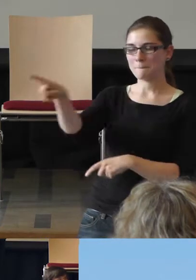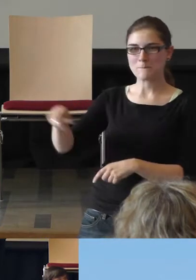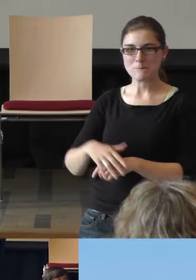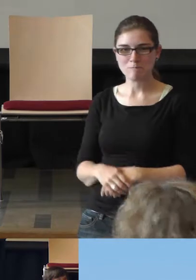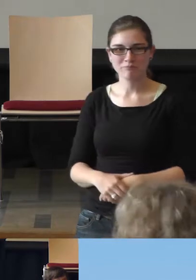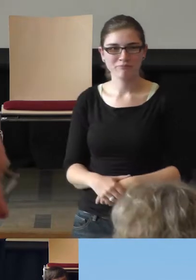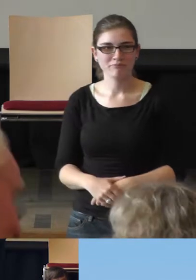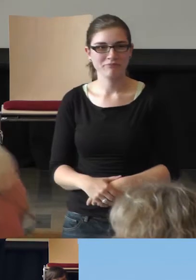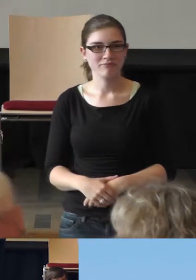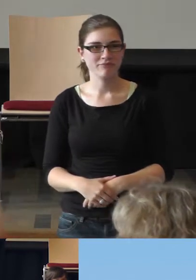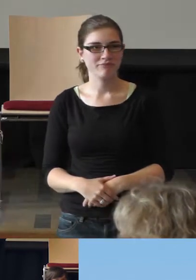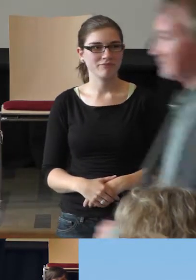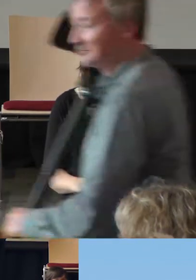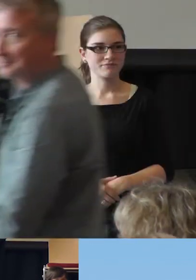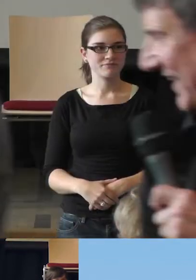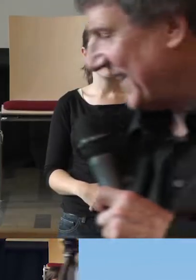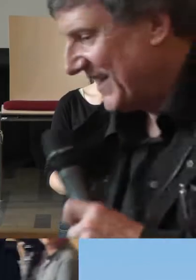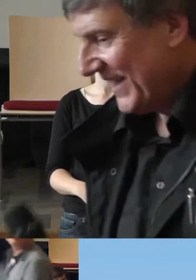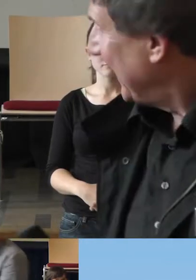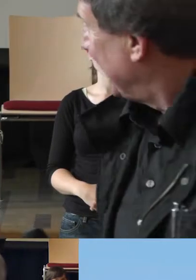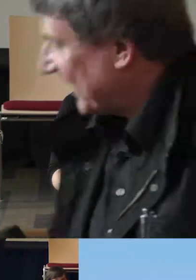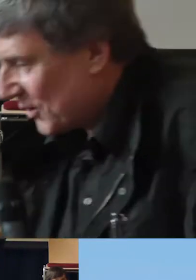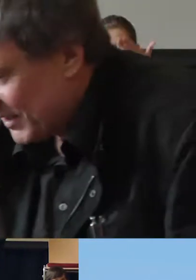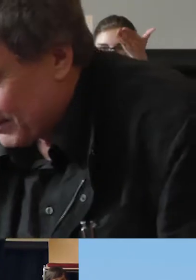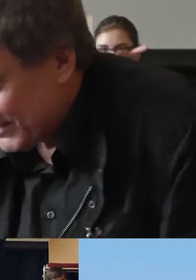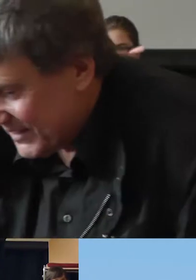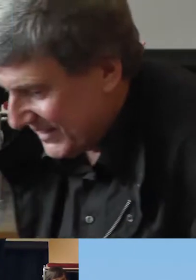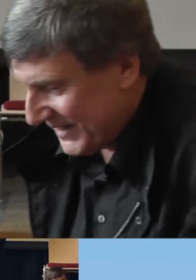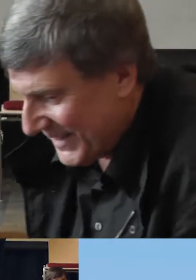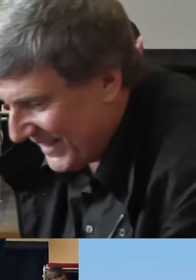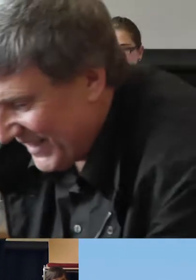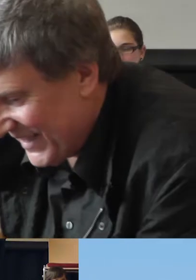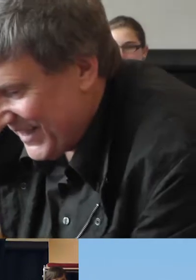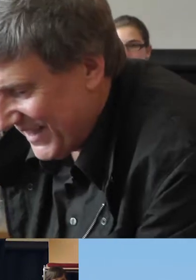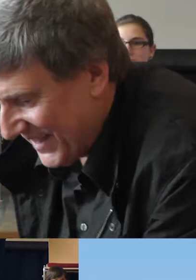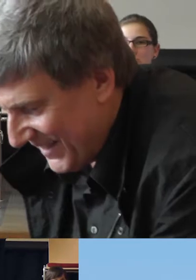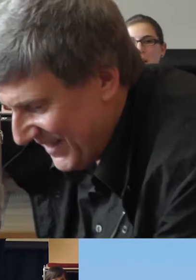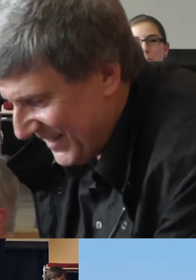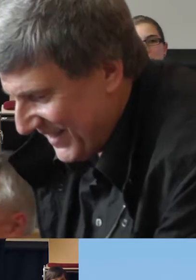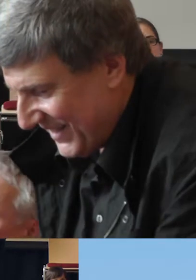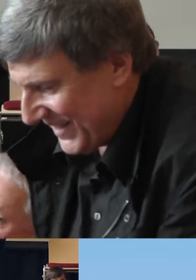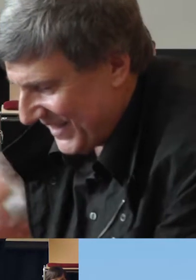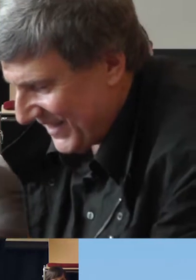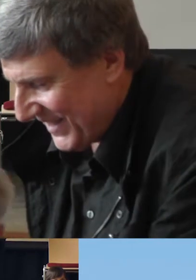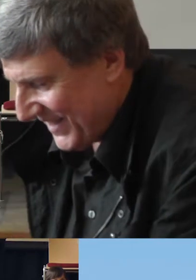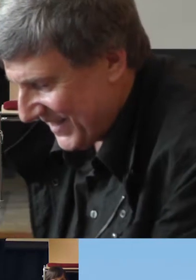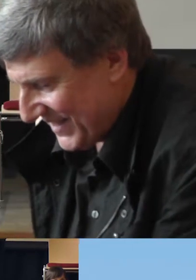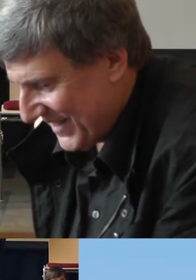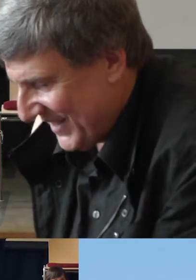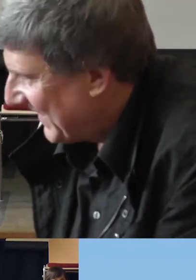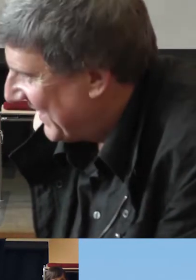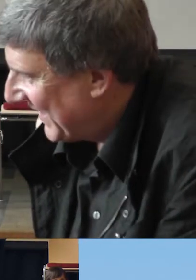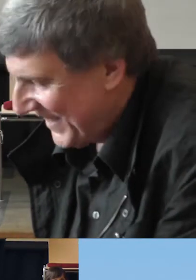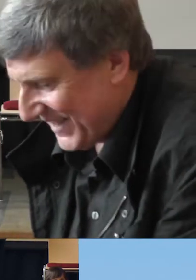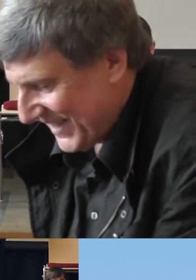Bleiben Sie sitzen. Ich komme zu Ihnen. Da kommt die Kamera. Mein Name ist Putz, ich habe zwei einfache Fragen.